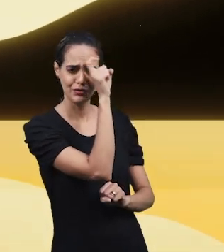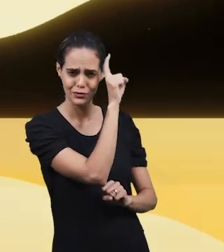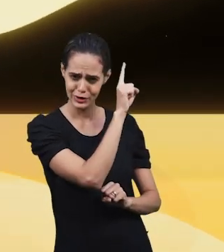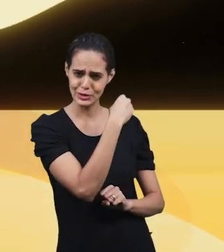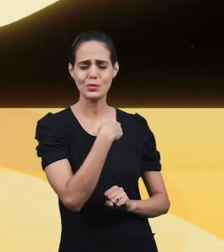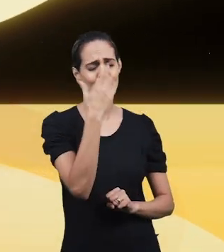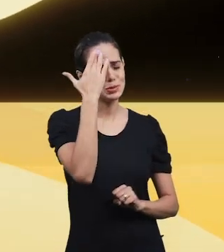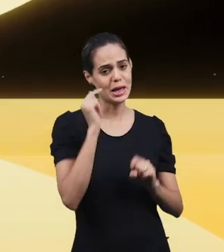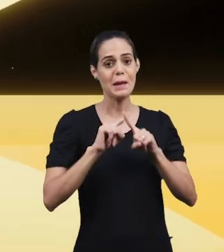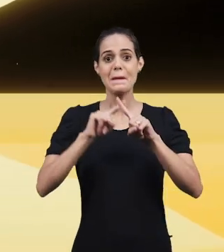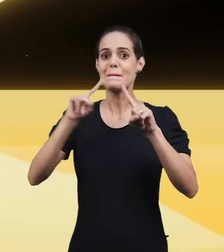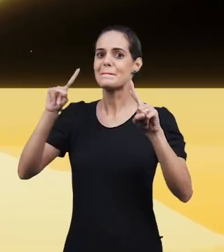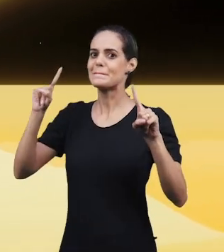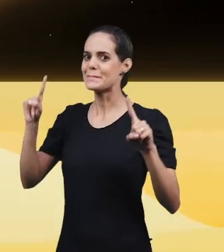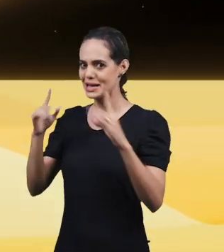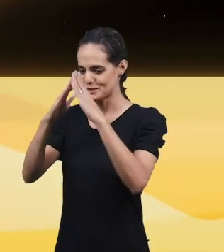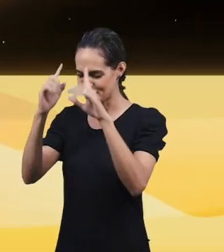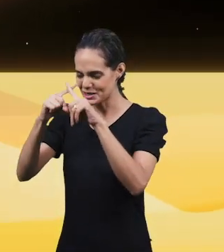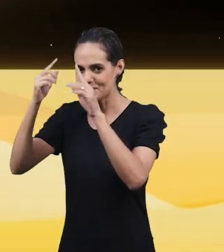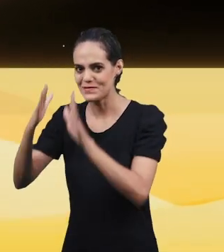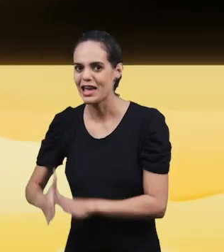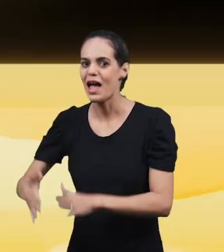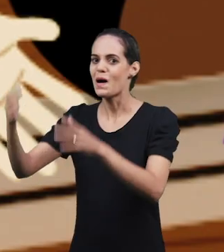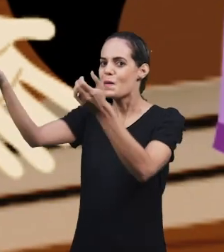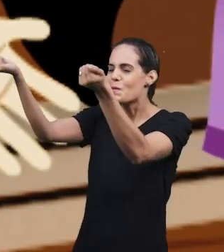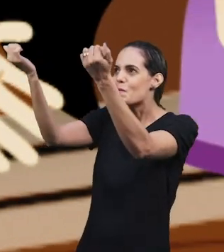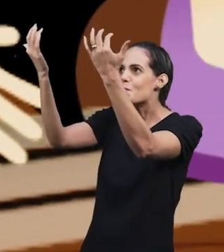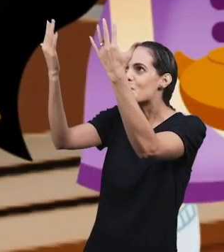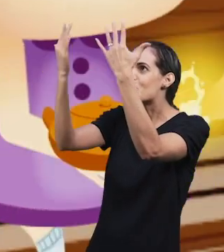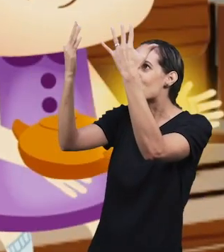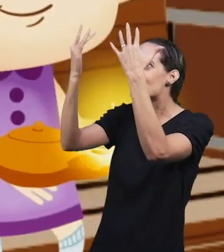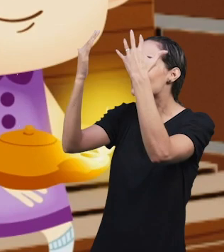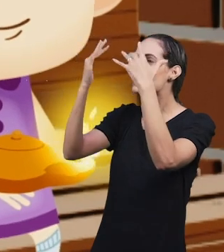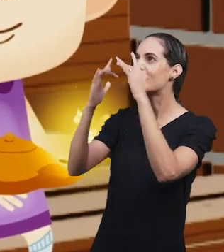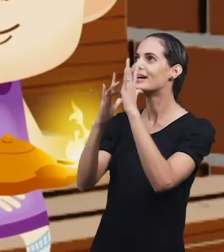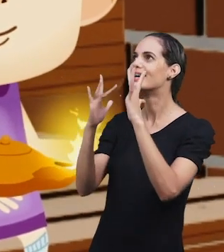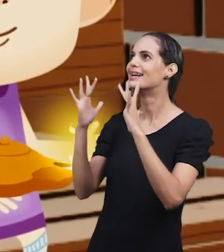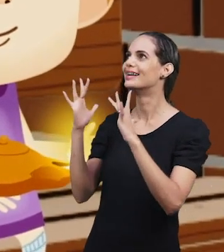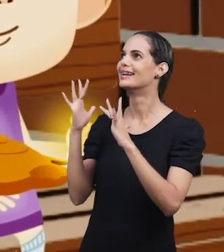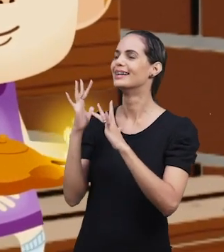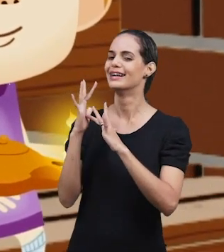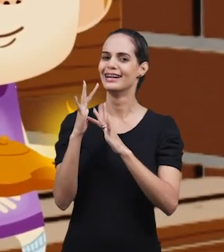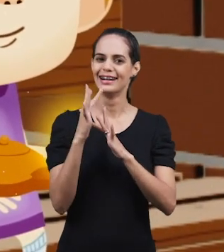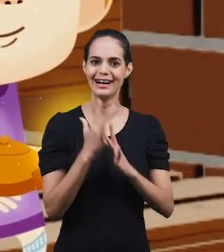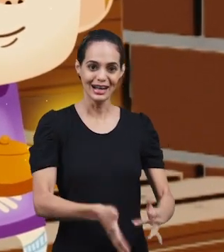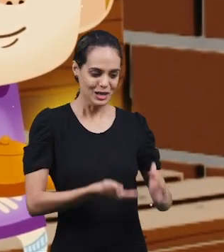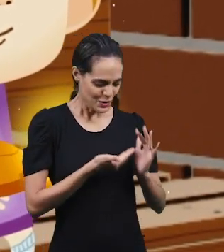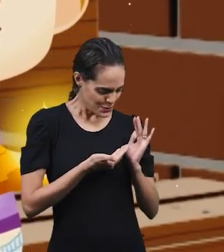Deixa